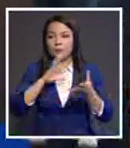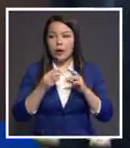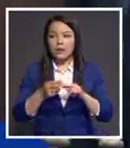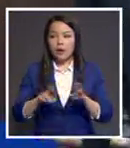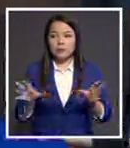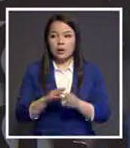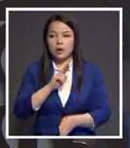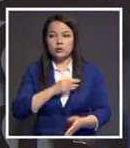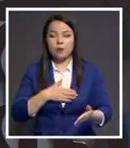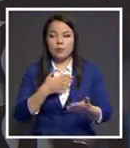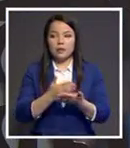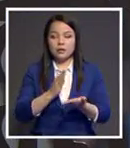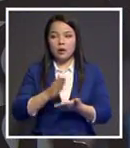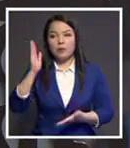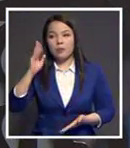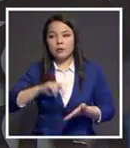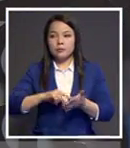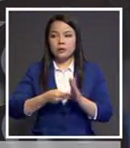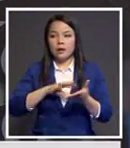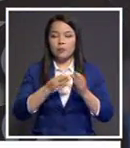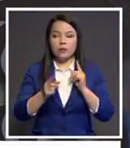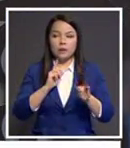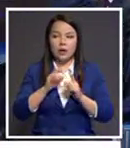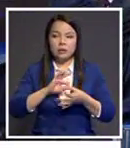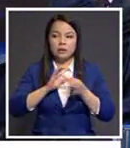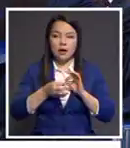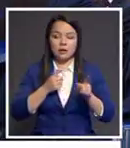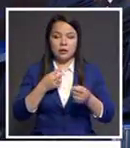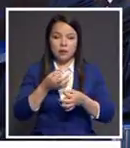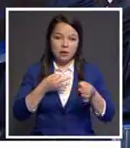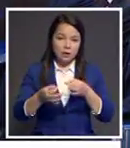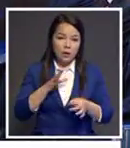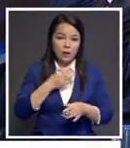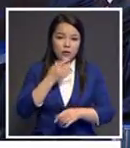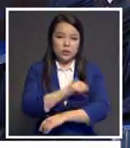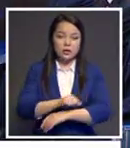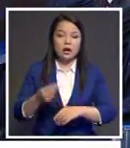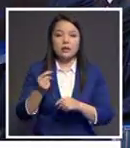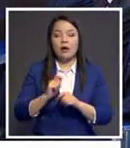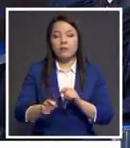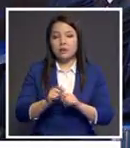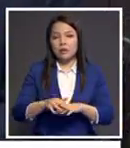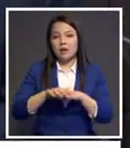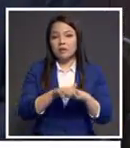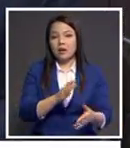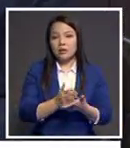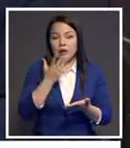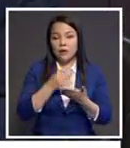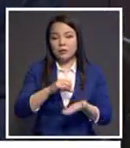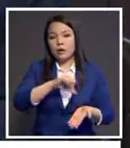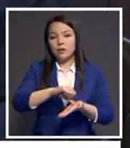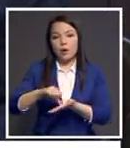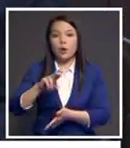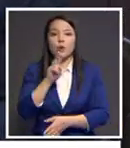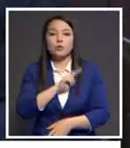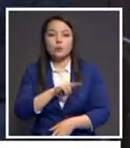жүзеге асырудың перспективалары жөніндегі мәселелерді талқылады. Мемлекет басшысы шетелдік инвесторлар кеңесінің жұмысына қатысқан үшін